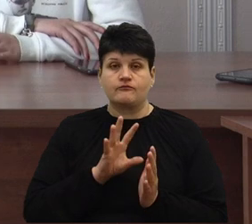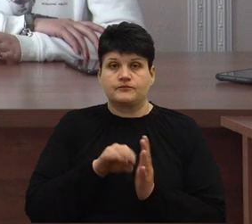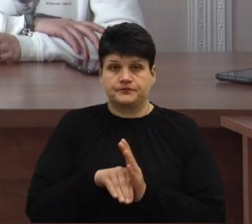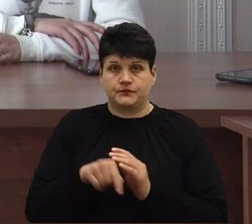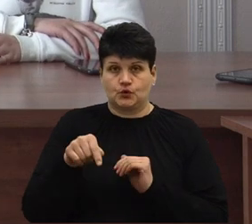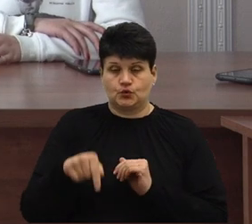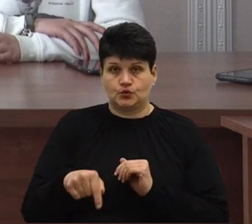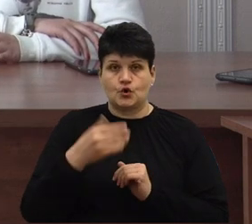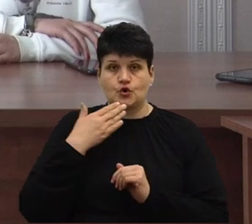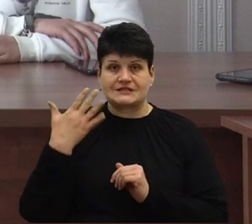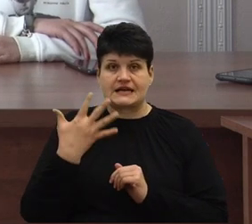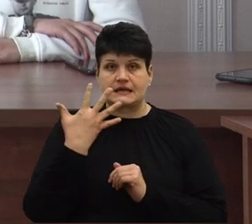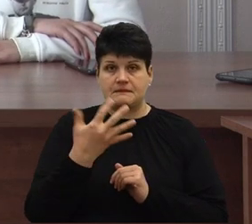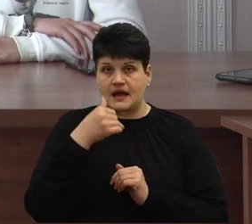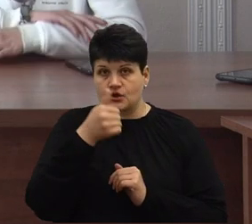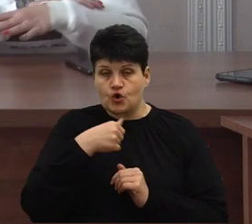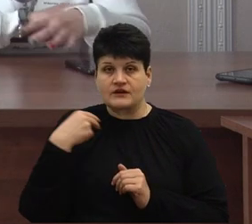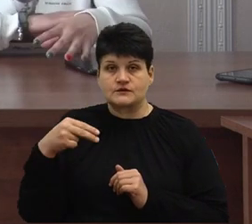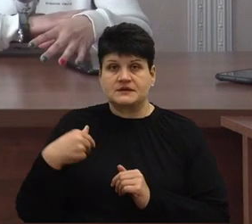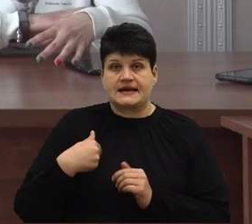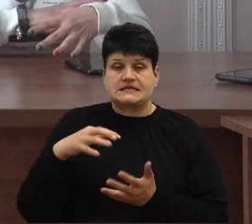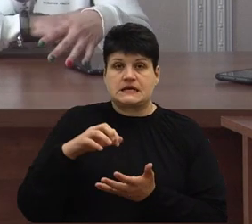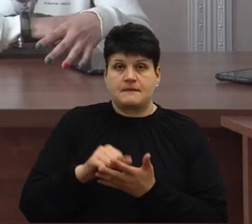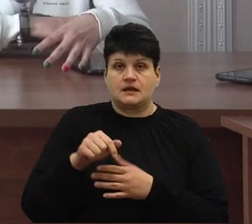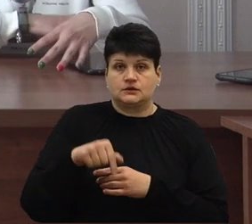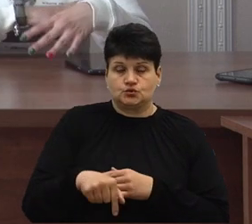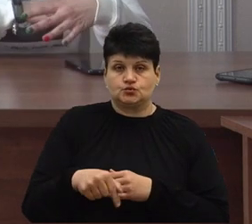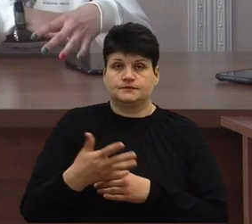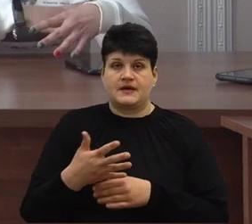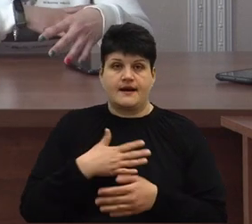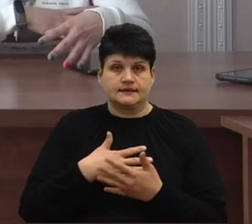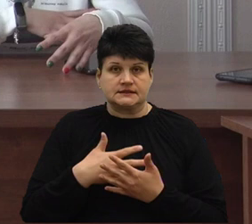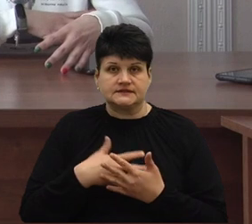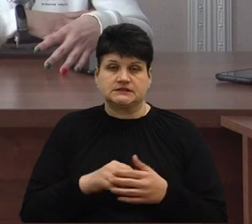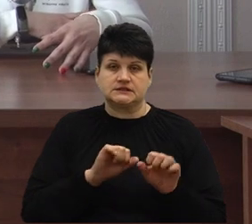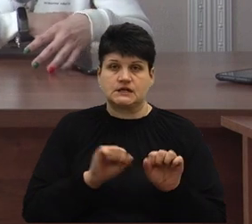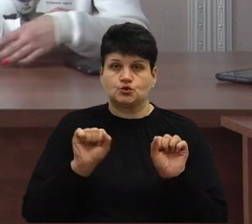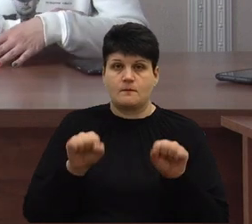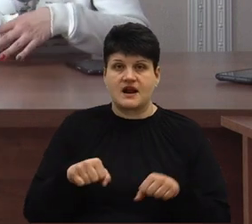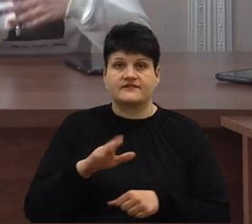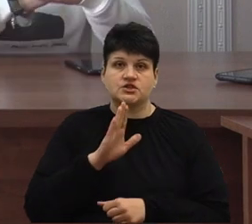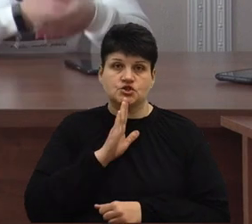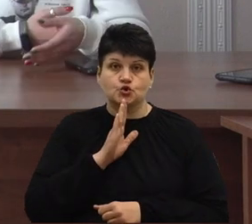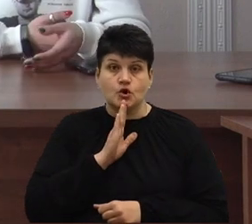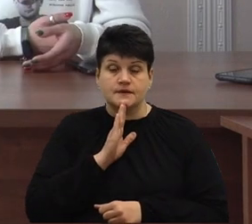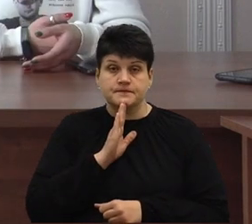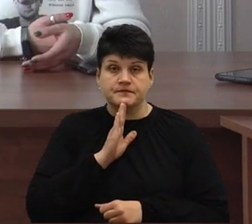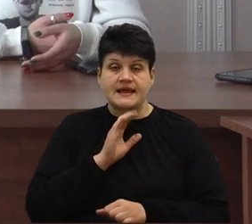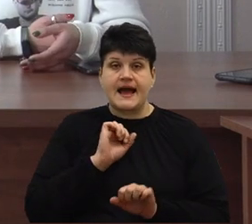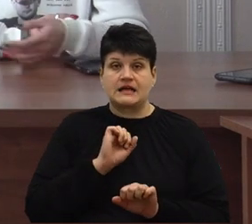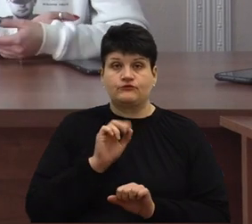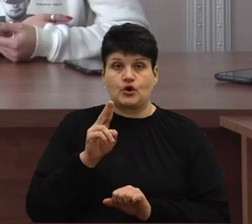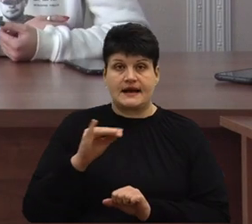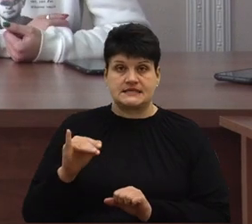останні 5 років в Запоріжжі я займала таку нішу активізму захисту прав жінок і адвокації